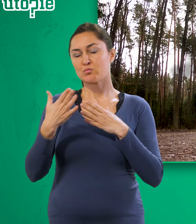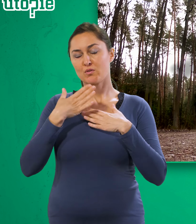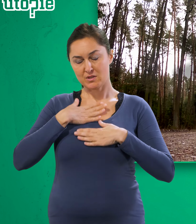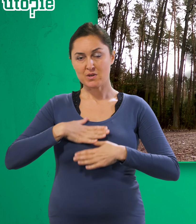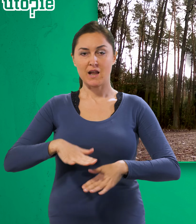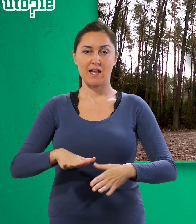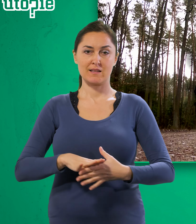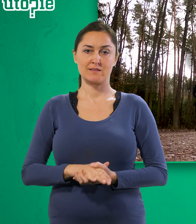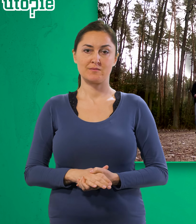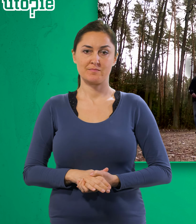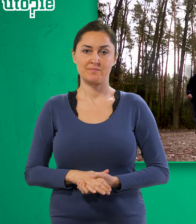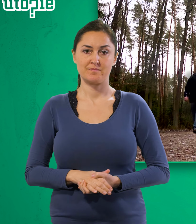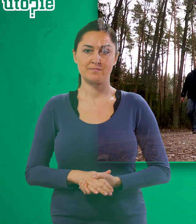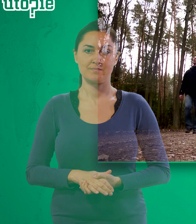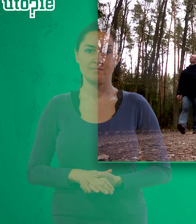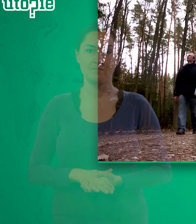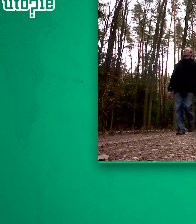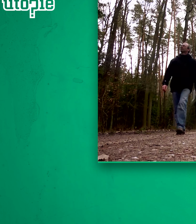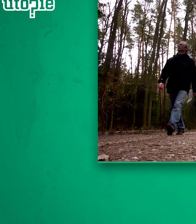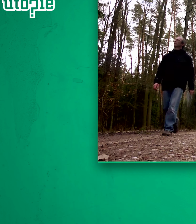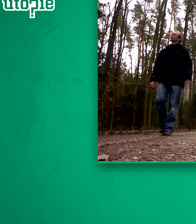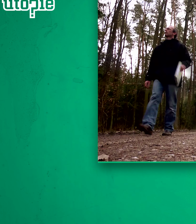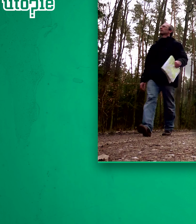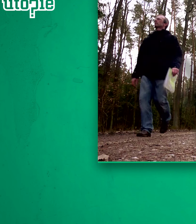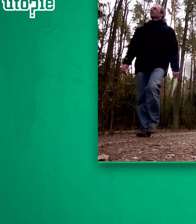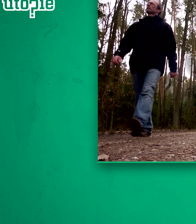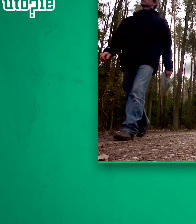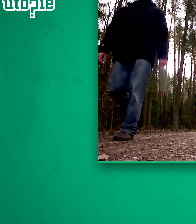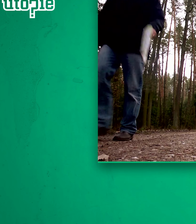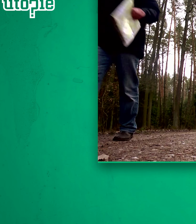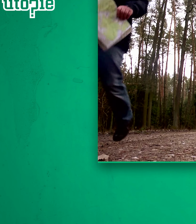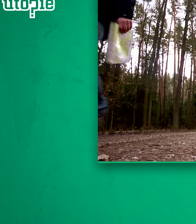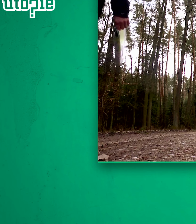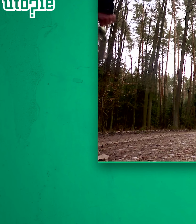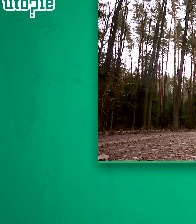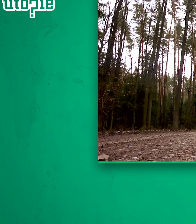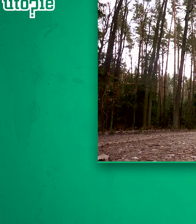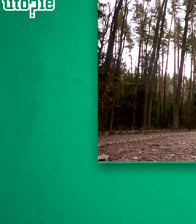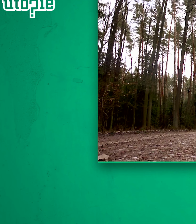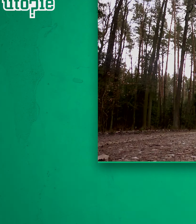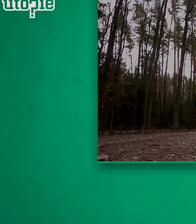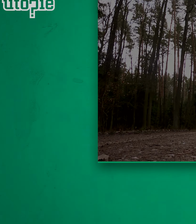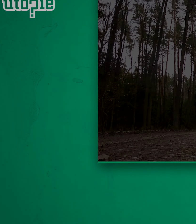Titulky JohnyX.